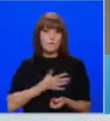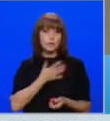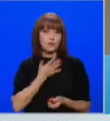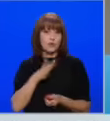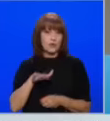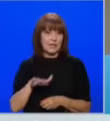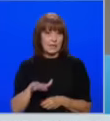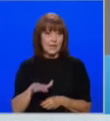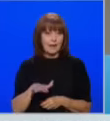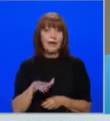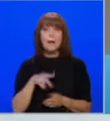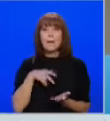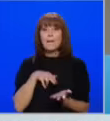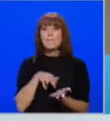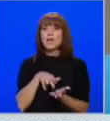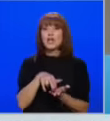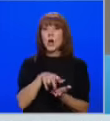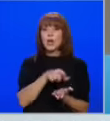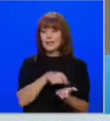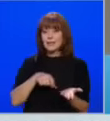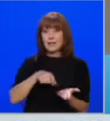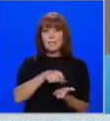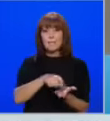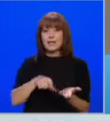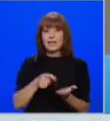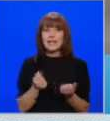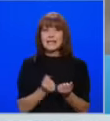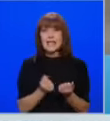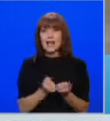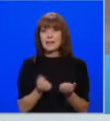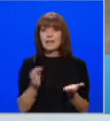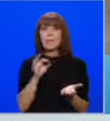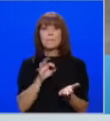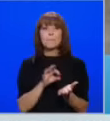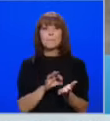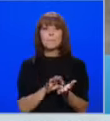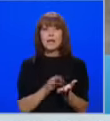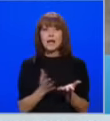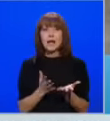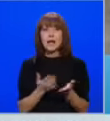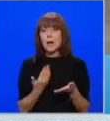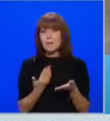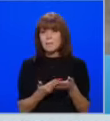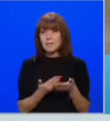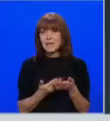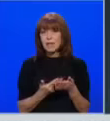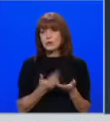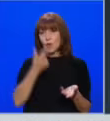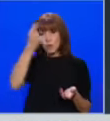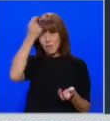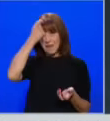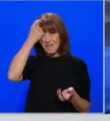финала нека да споменем, че пешеходната пътека всъщност се намира буквално на няколко метри от сградата на